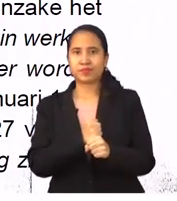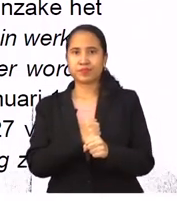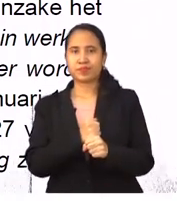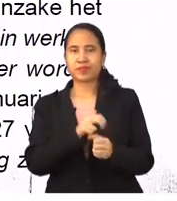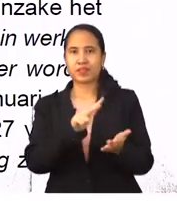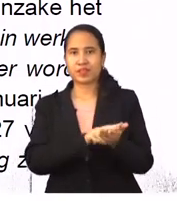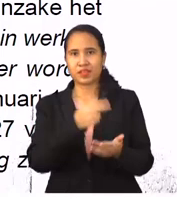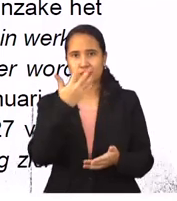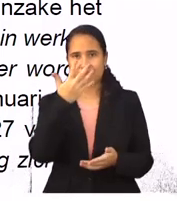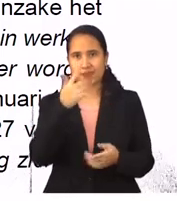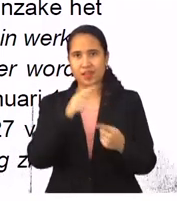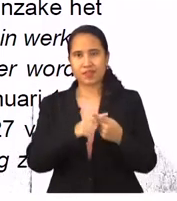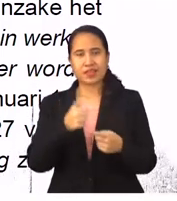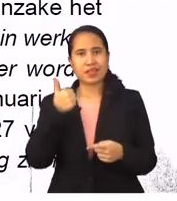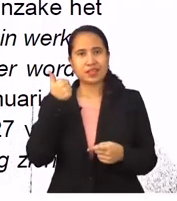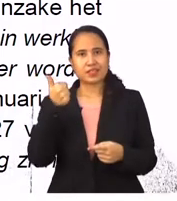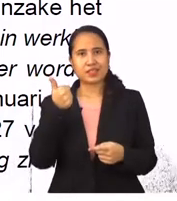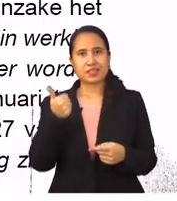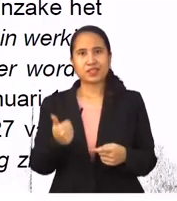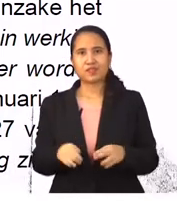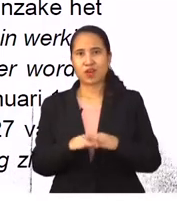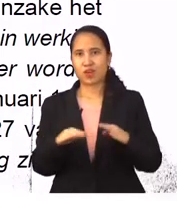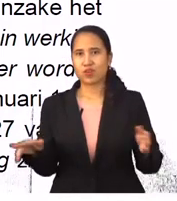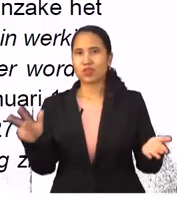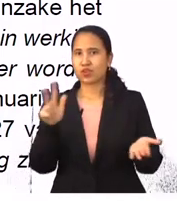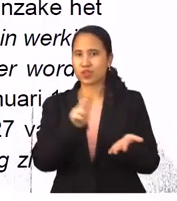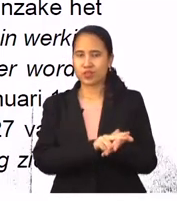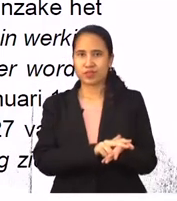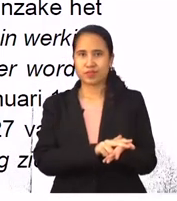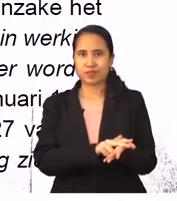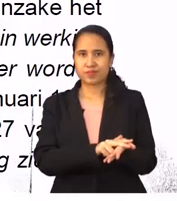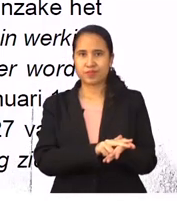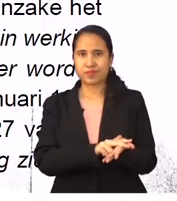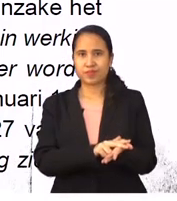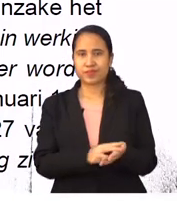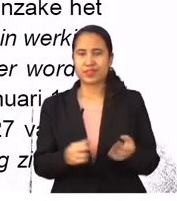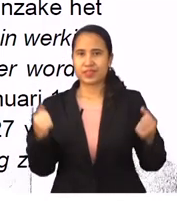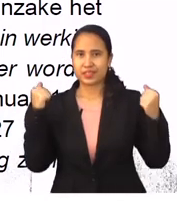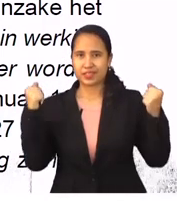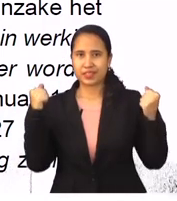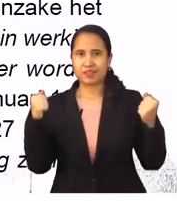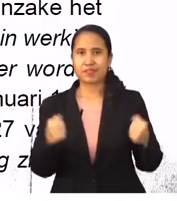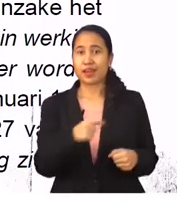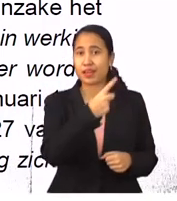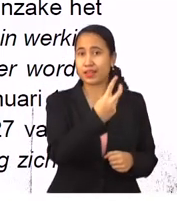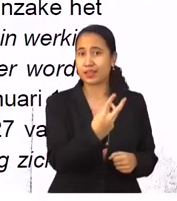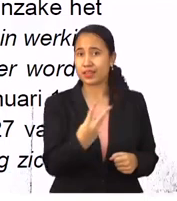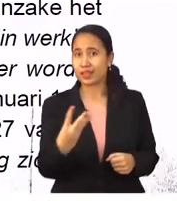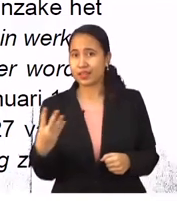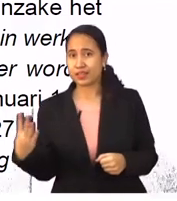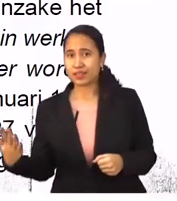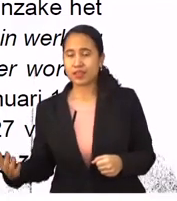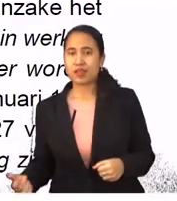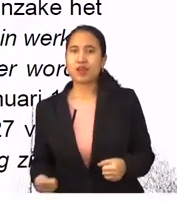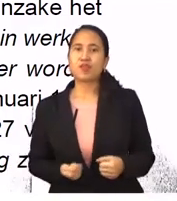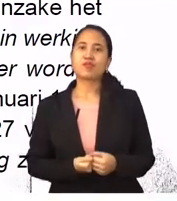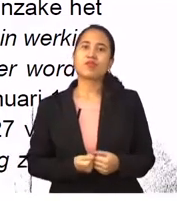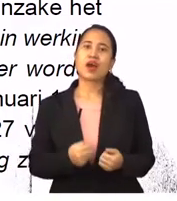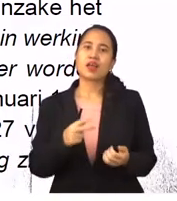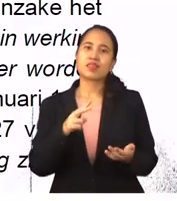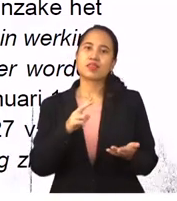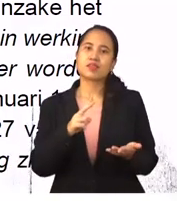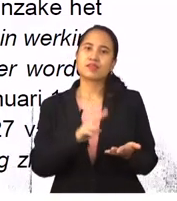en 106 van de grondwet, betreffende de verbindende kracht van ieder verbindende bepalingen van verdragen en